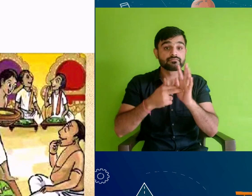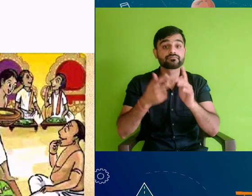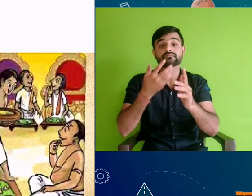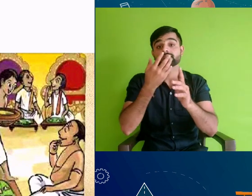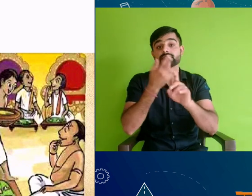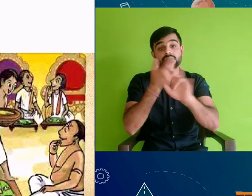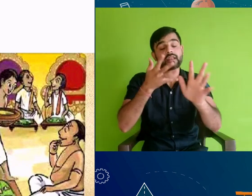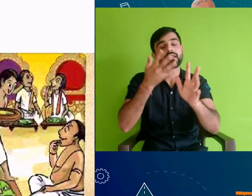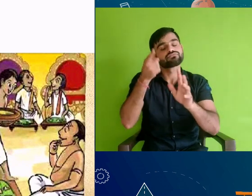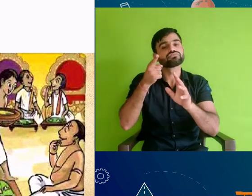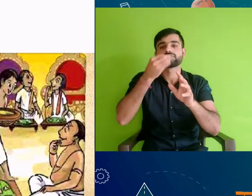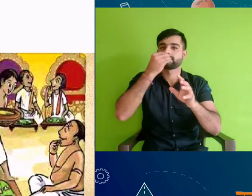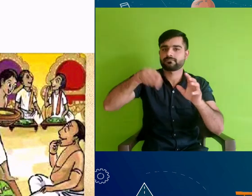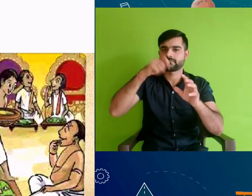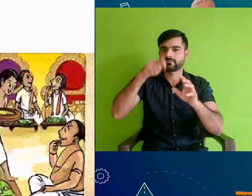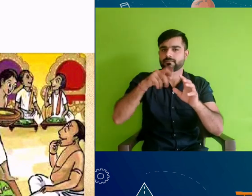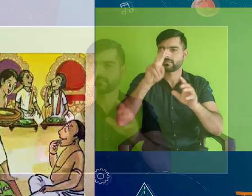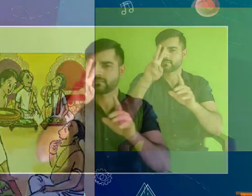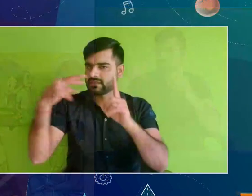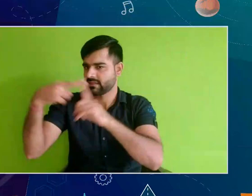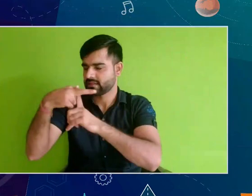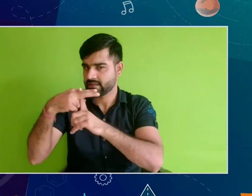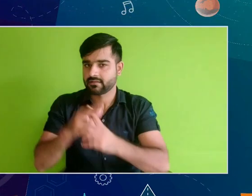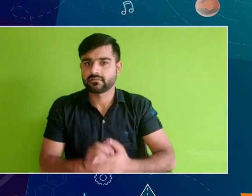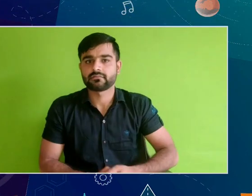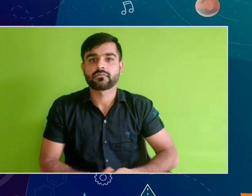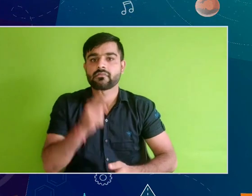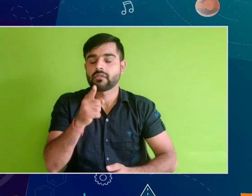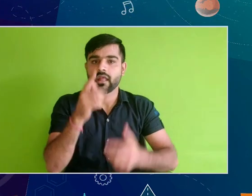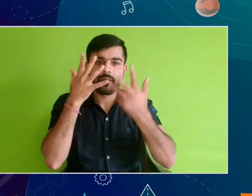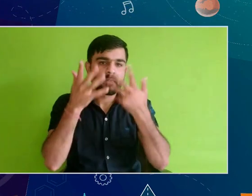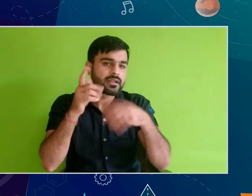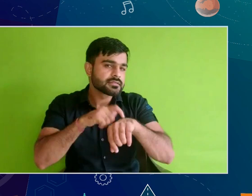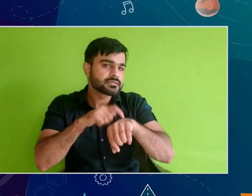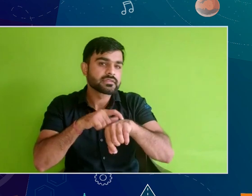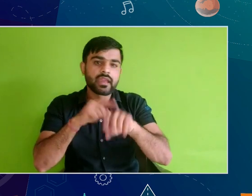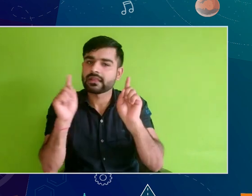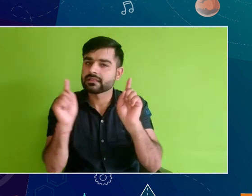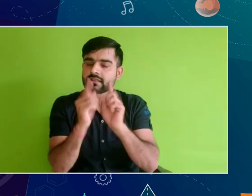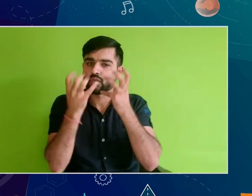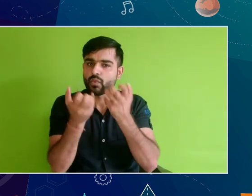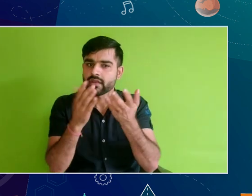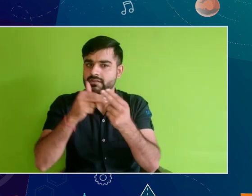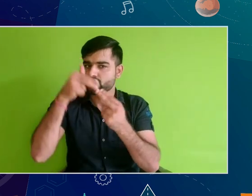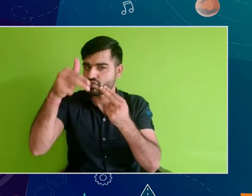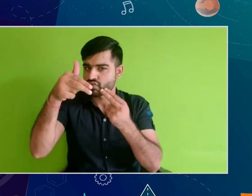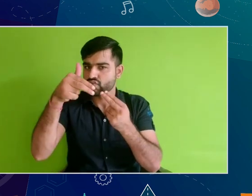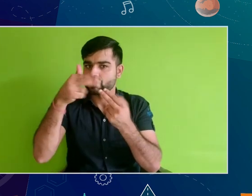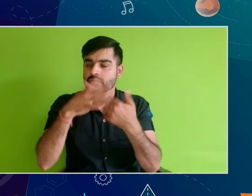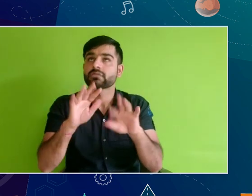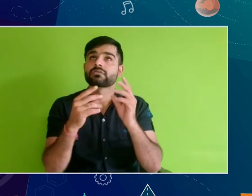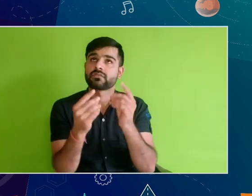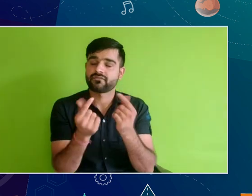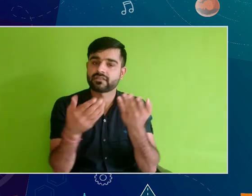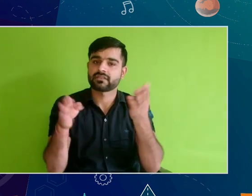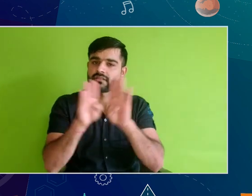हम उस डिश को जरूर बनाते हैं. मिस गुप्ता, बिकॉज समय हमारे पास बहुत कम है, सो आई वांट यू टू फिनिश द स्टोरी बेटरली, बिकॉज वी हैव गॉट सम क्वेश्चंस टू